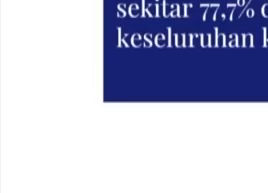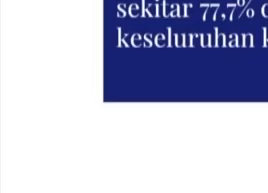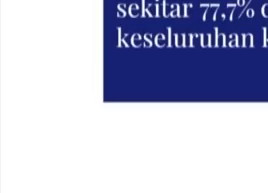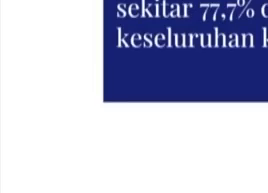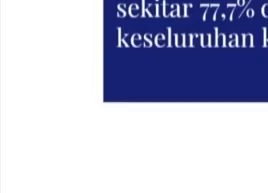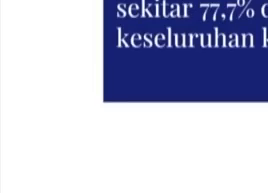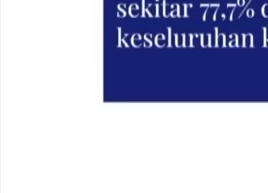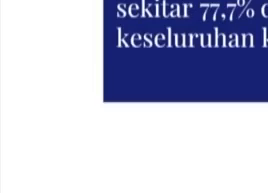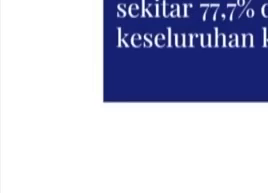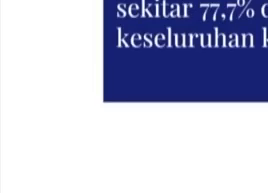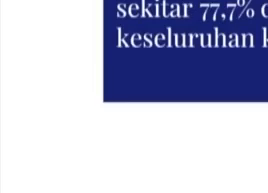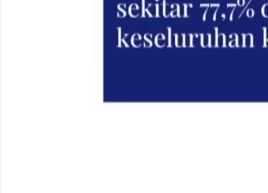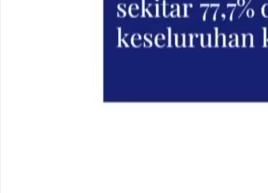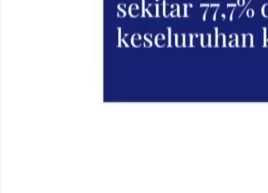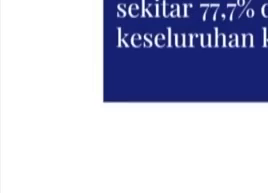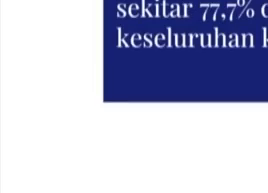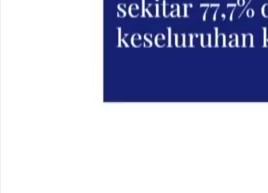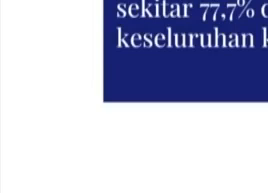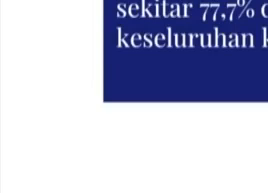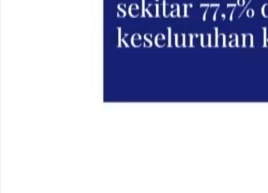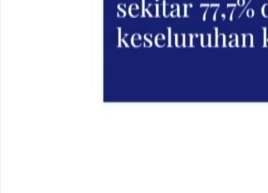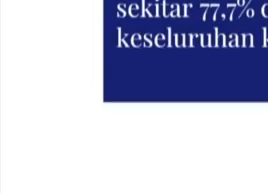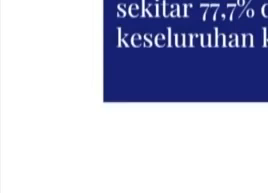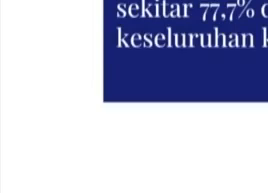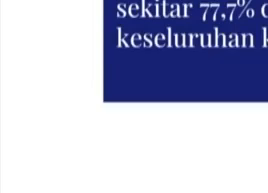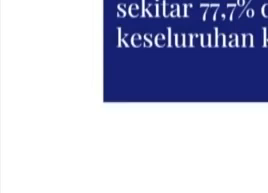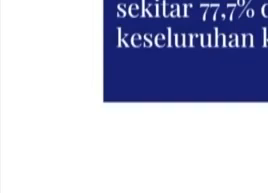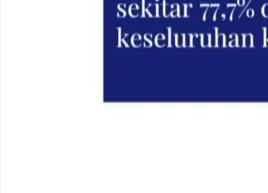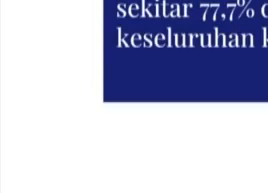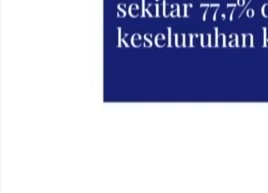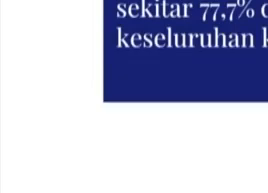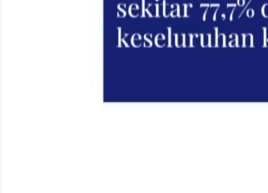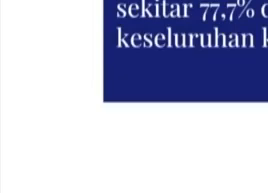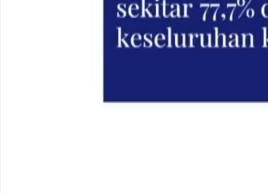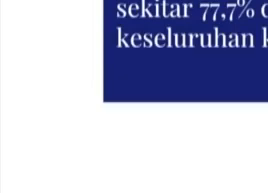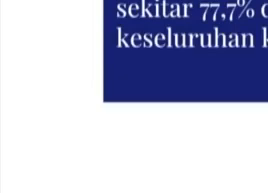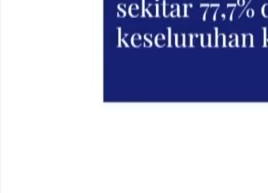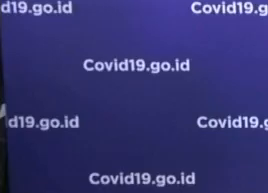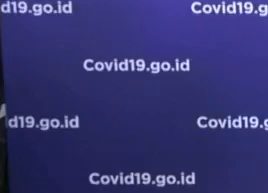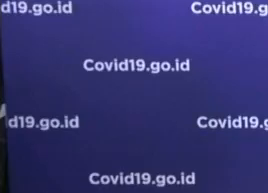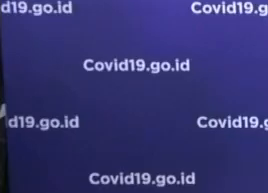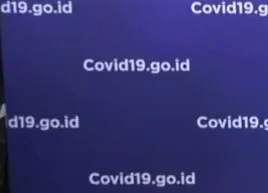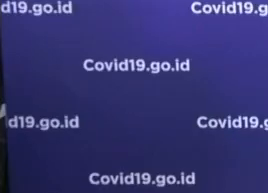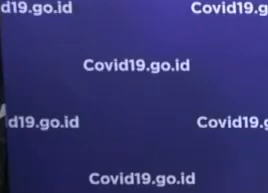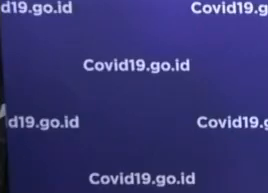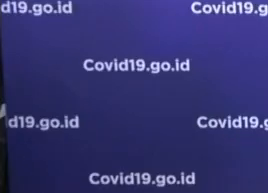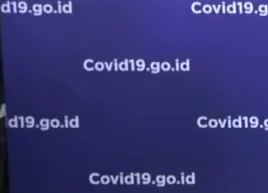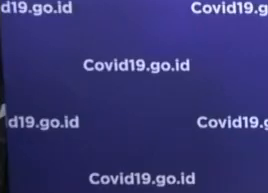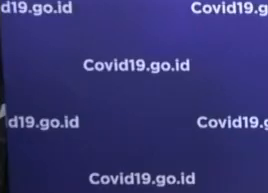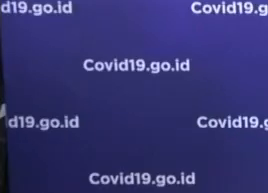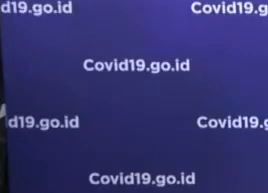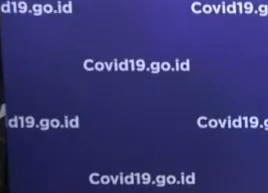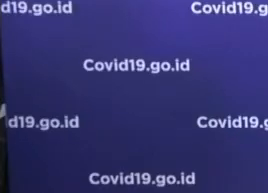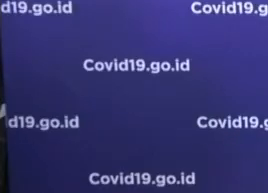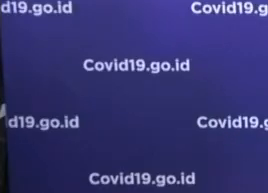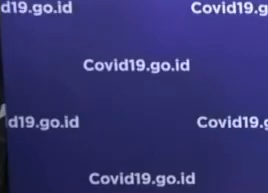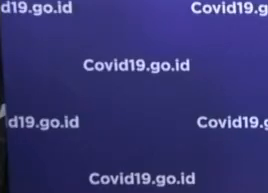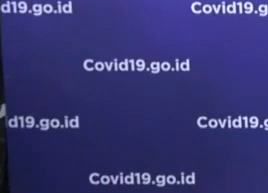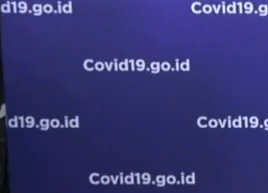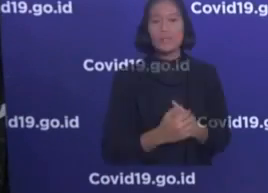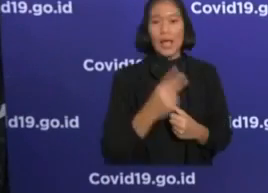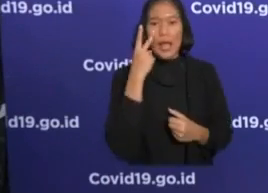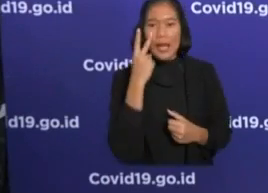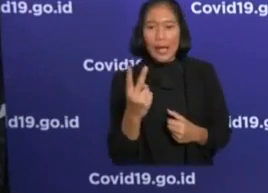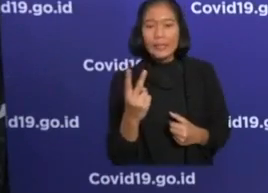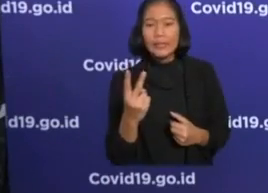gerakannya bisa kita lihat dari refleksi dari data yang yang ada di mana pertama kita bisa